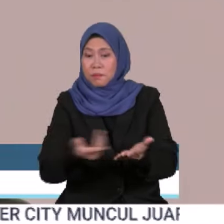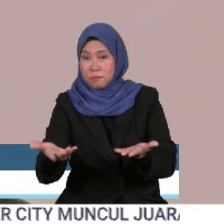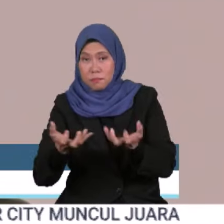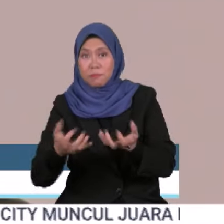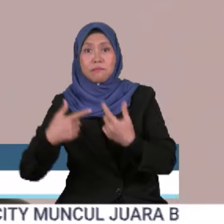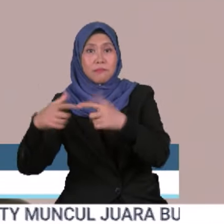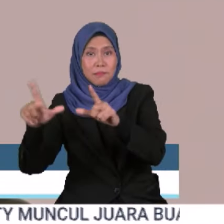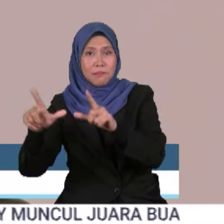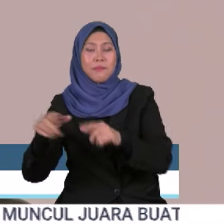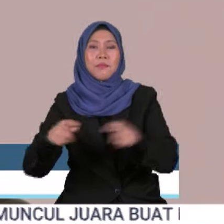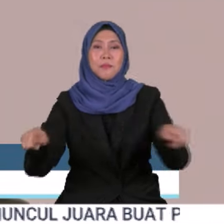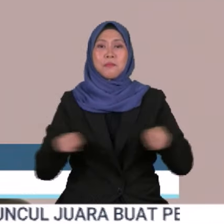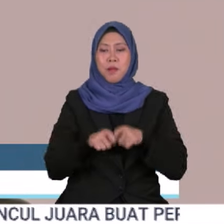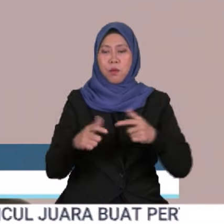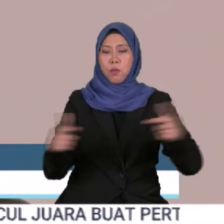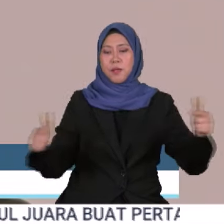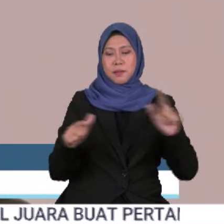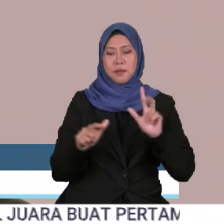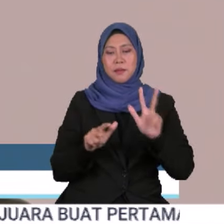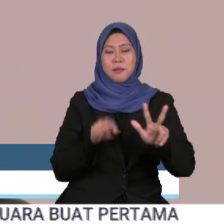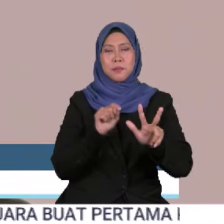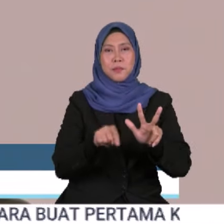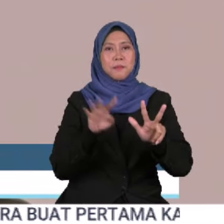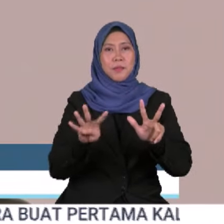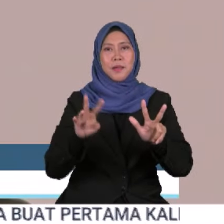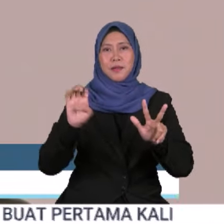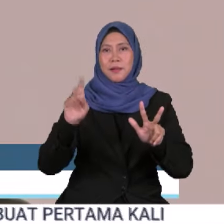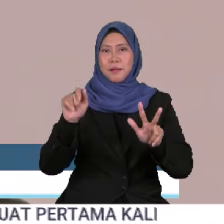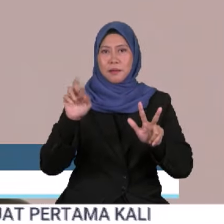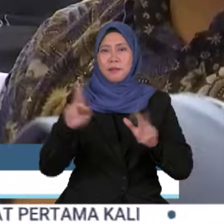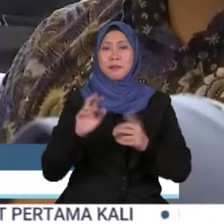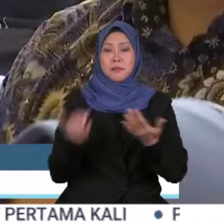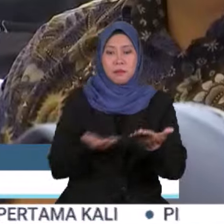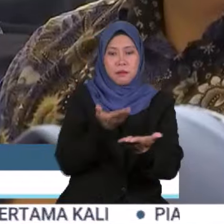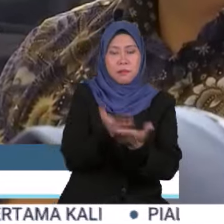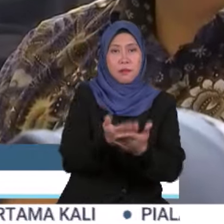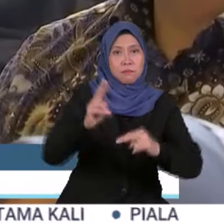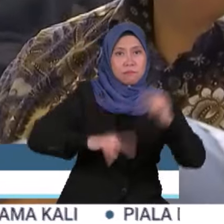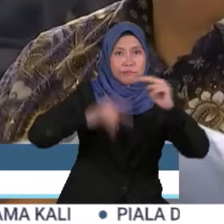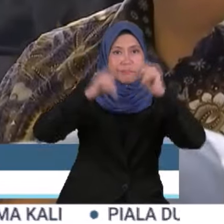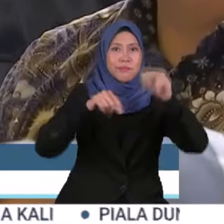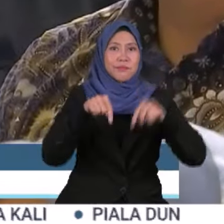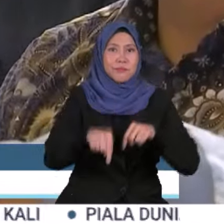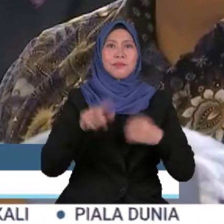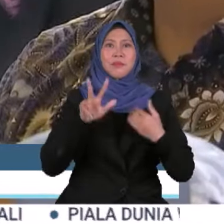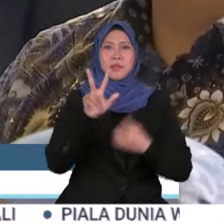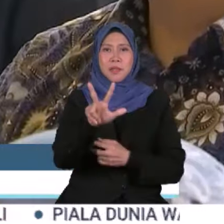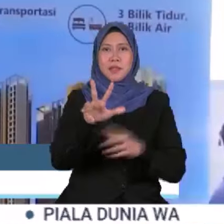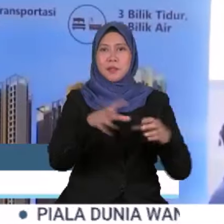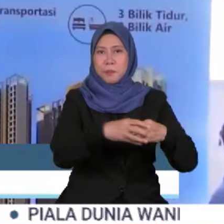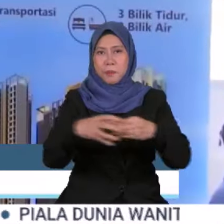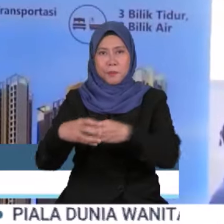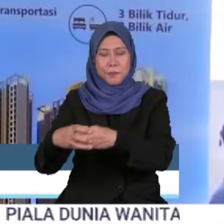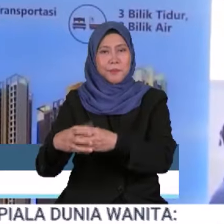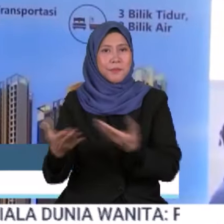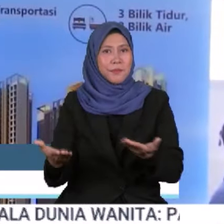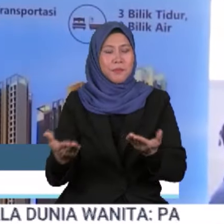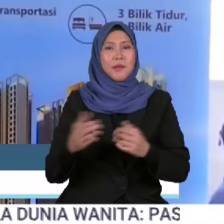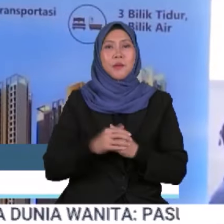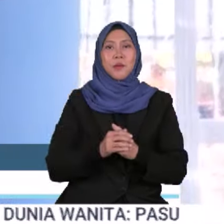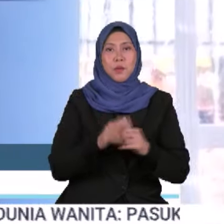berkelayakan di tapak seluas 3 perban 4 ekor cadangan pembangunan di kawasan tersebut merangkum 3 komponen utama yaitu